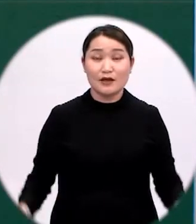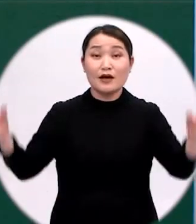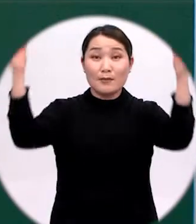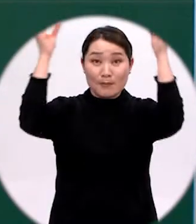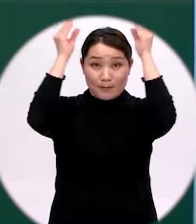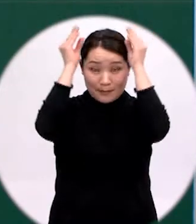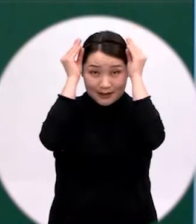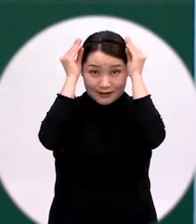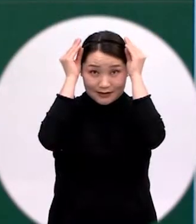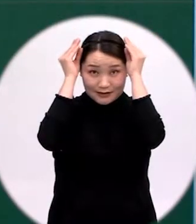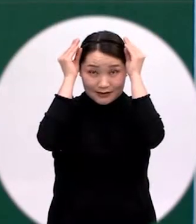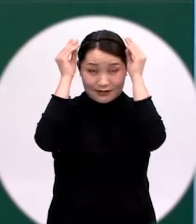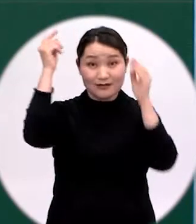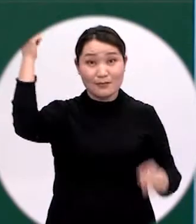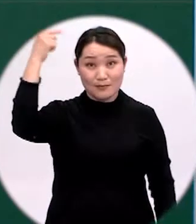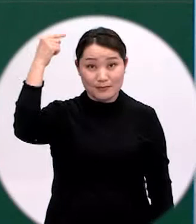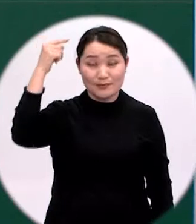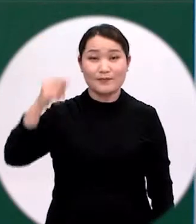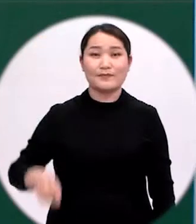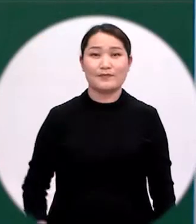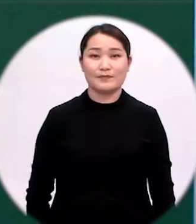Өмссөн малгай нь